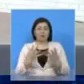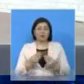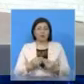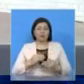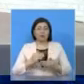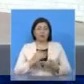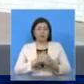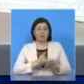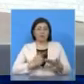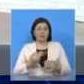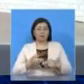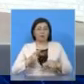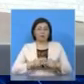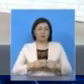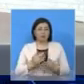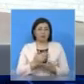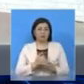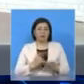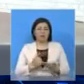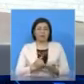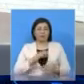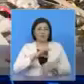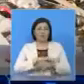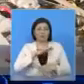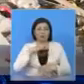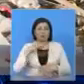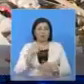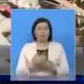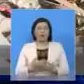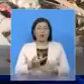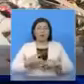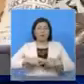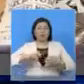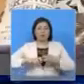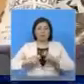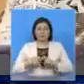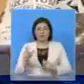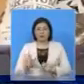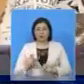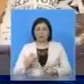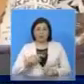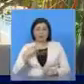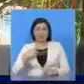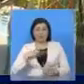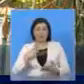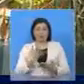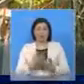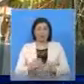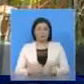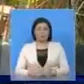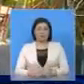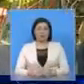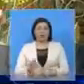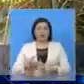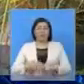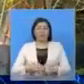алаңдарына осындай қоқыстар жиналып қалу фактілері көп. Біз бұл мәселе бойынша тұрғындарды әңгімеге тартқан едік. Оны